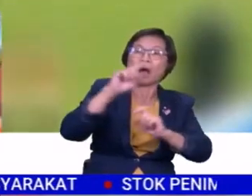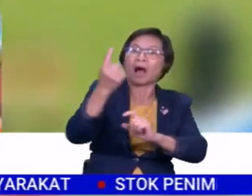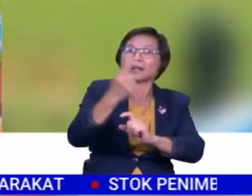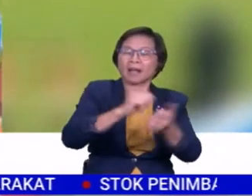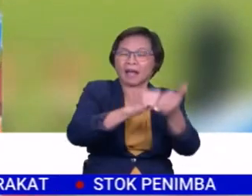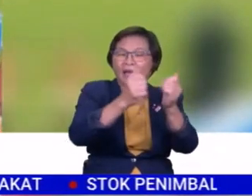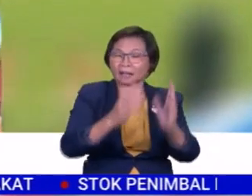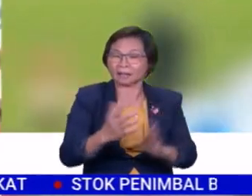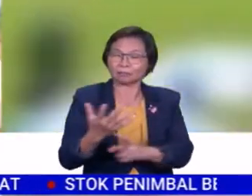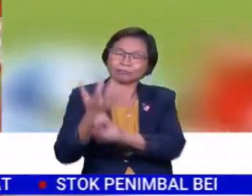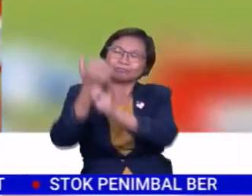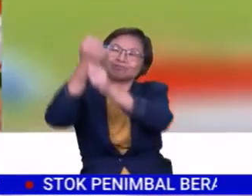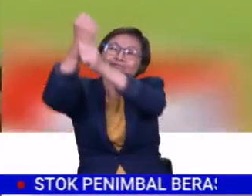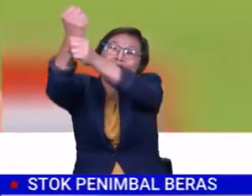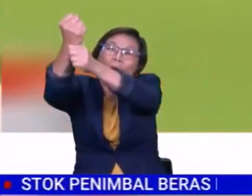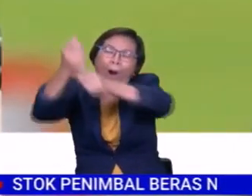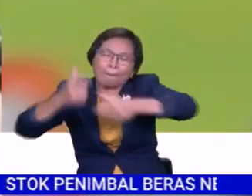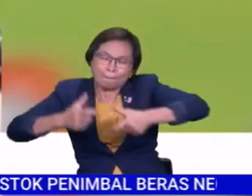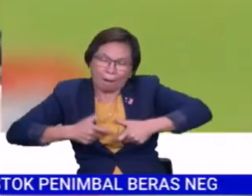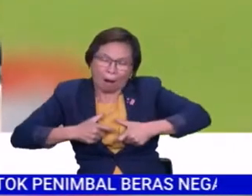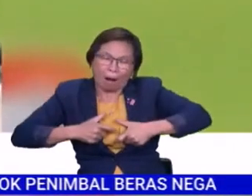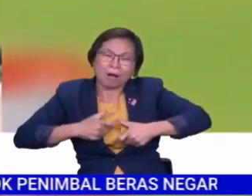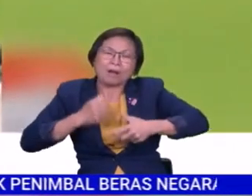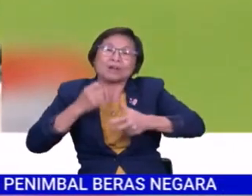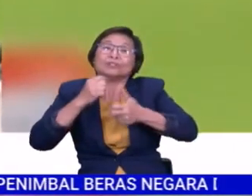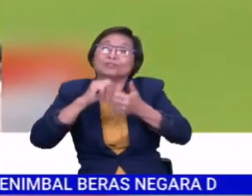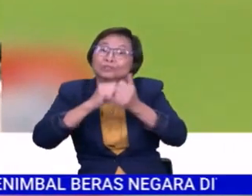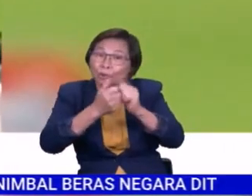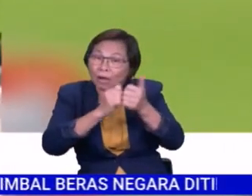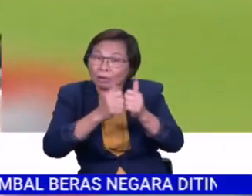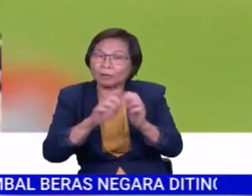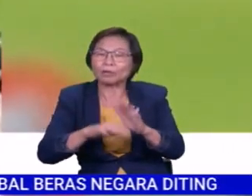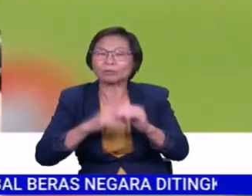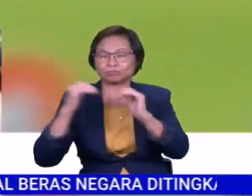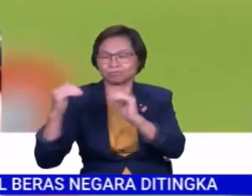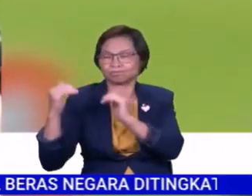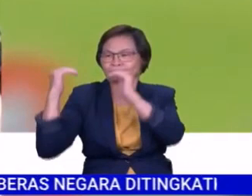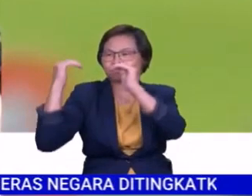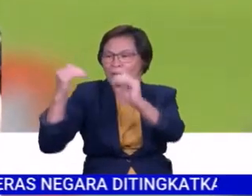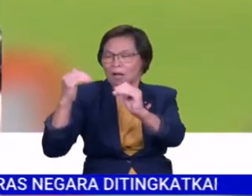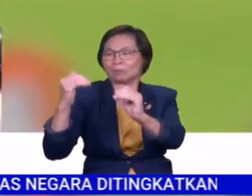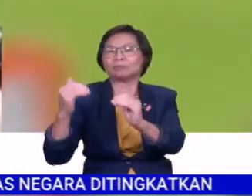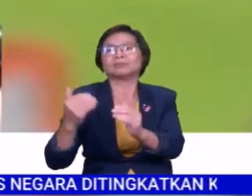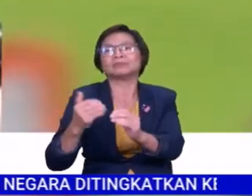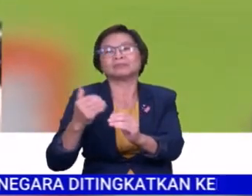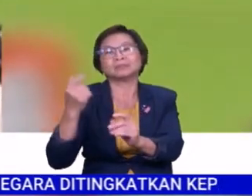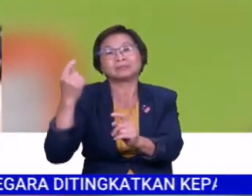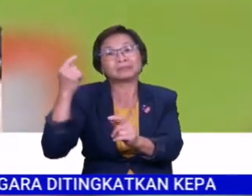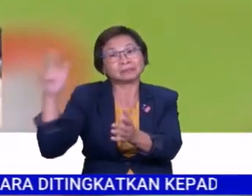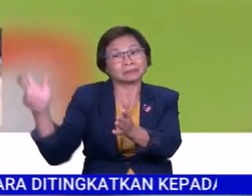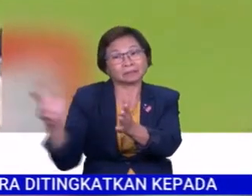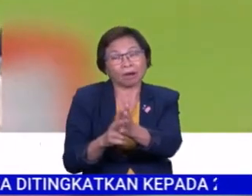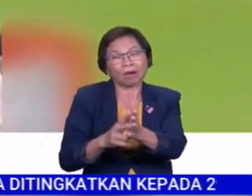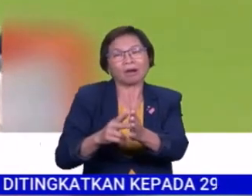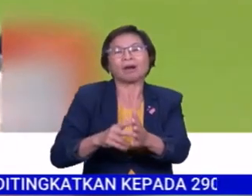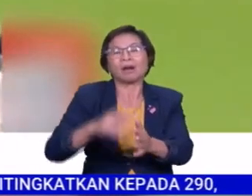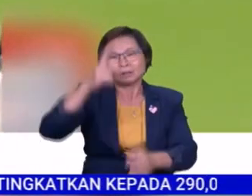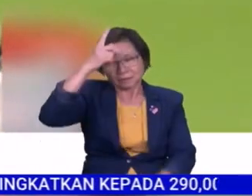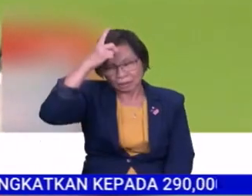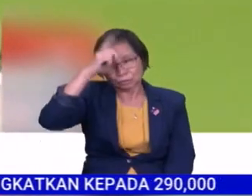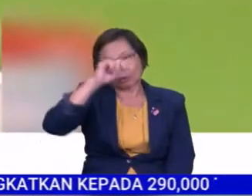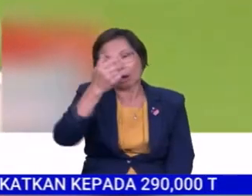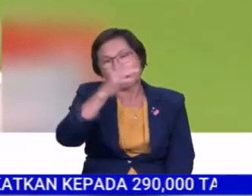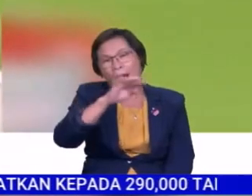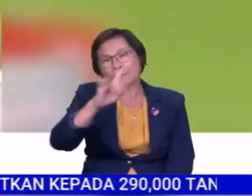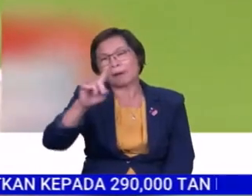kepada atlet-atlet yang berjaya meraih pingat pada temasya sukan mengikut tahap yang ditentukan. Bagaimanapun, jelas Dato' Sri Ahmad